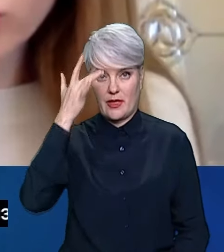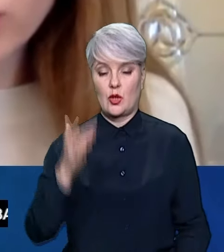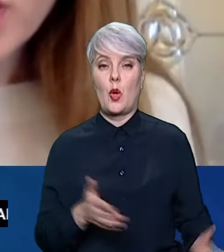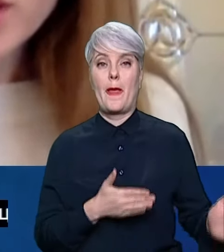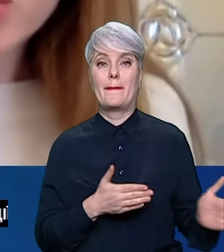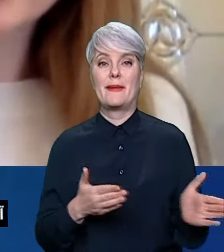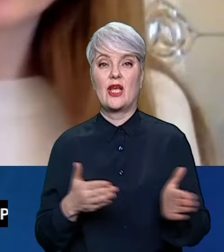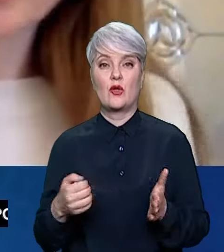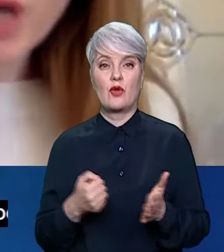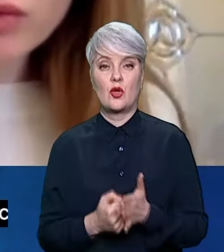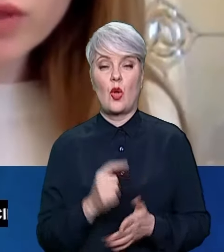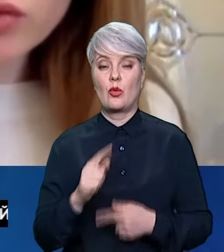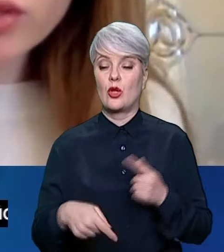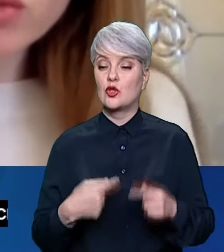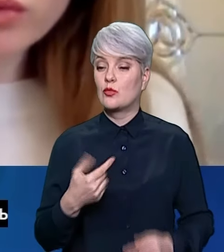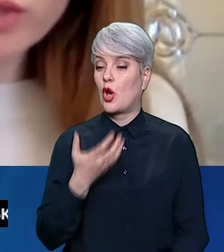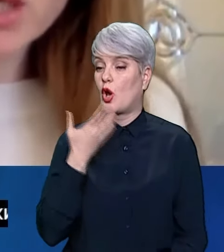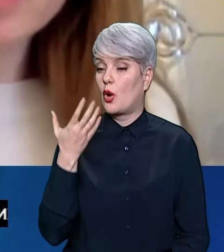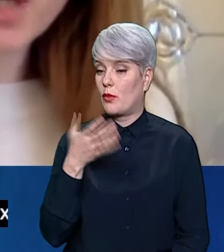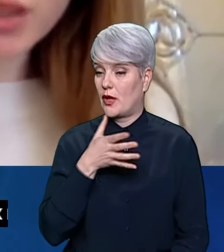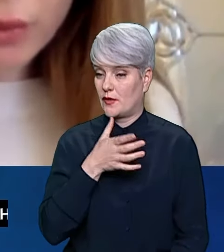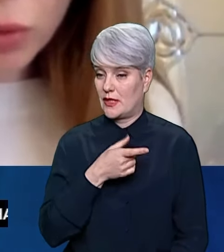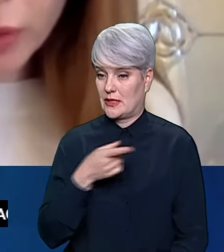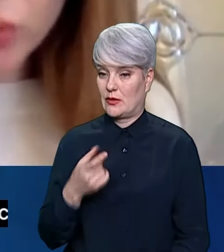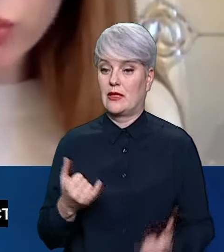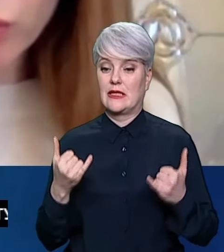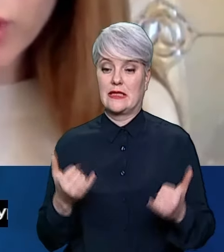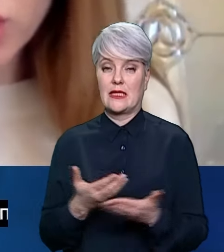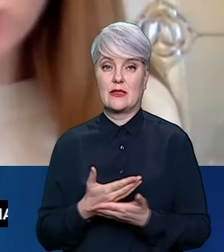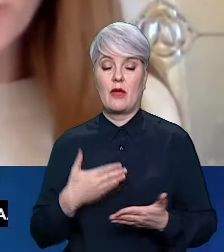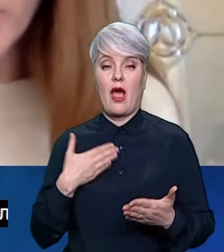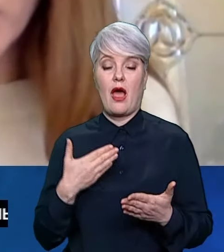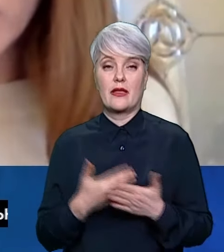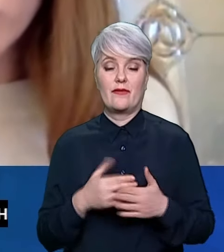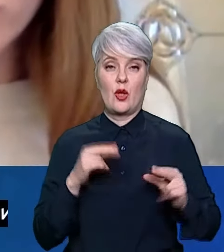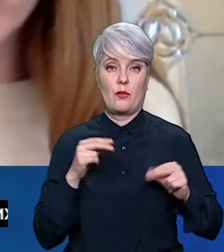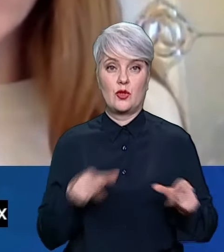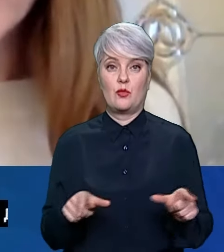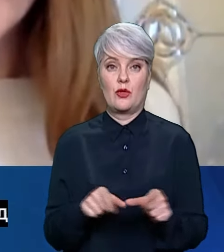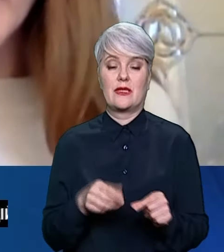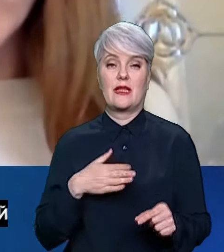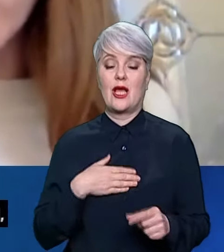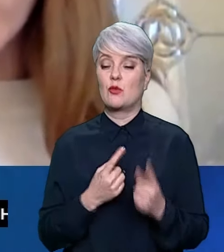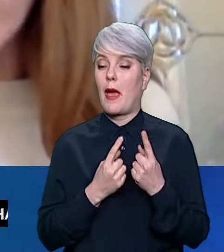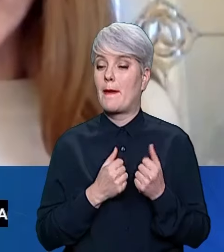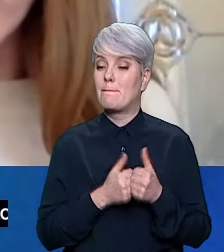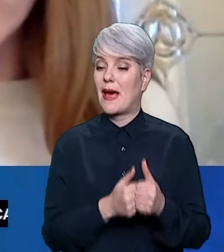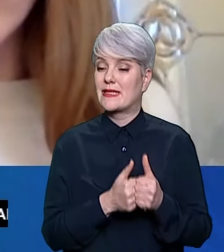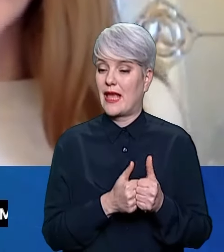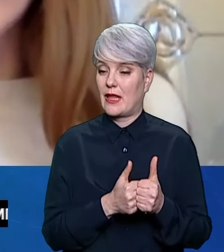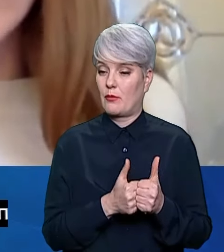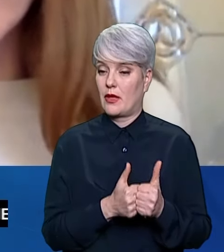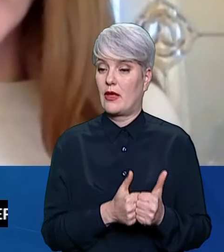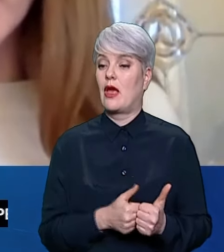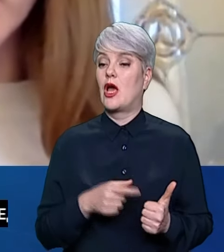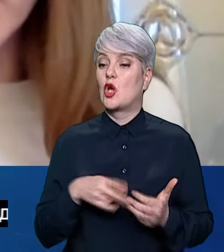підготовка до наступного опалювального сезону. Зараз ми активно працюємо з нашими партнерами щодо тієї допомоги, яку